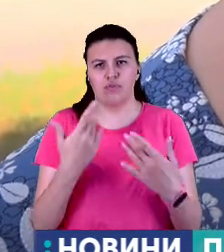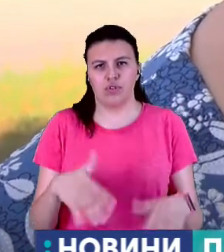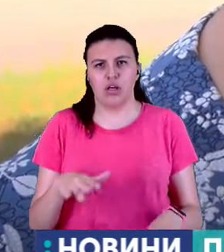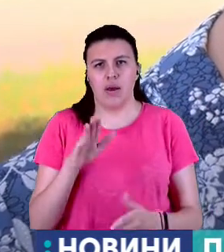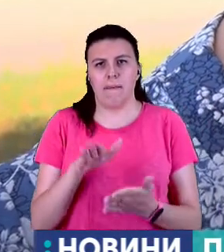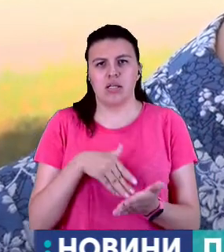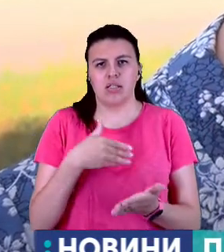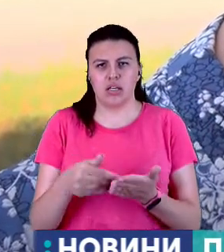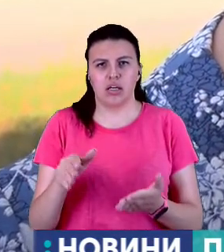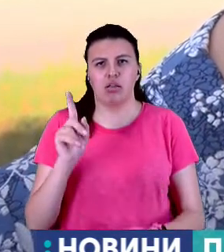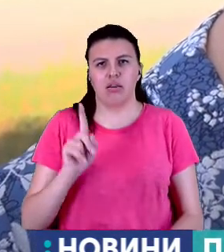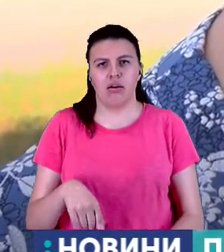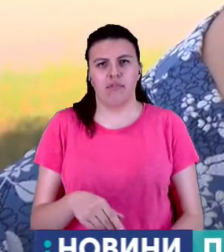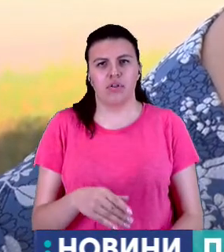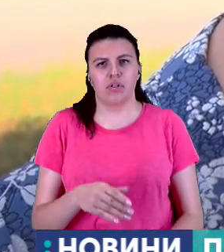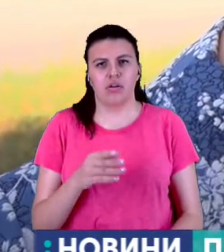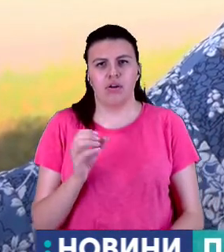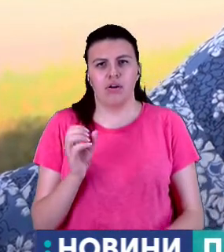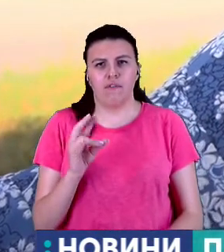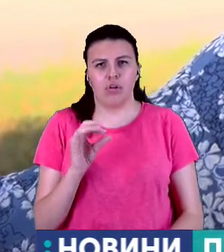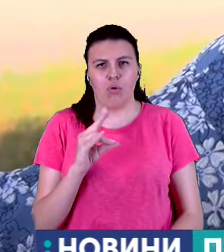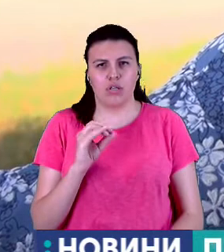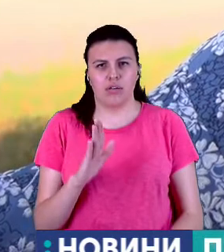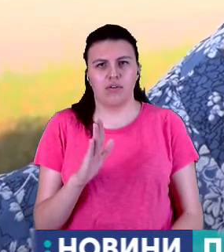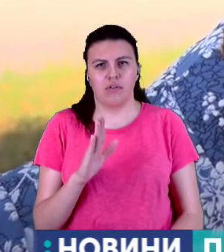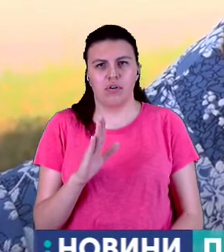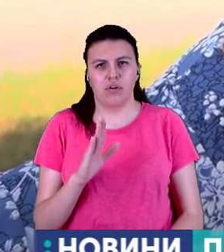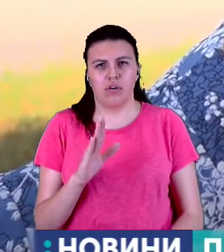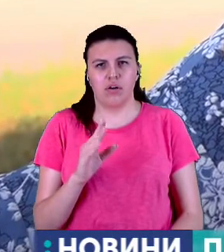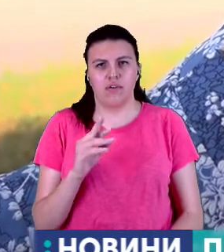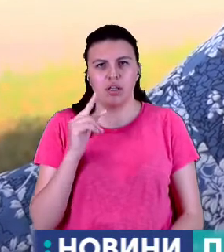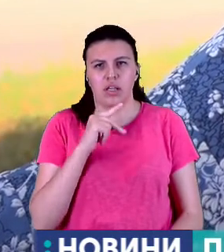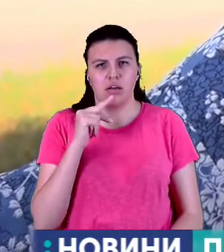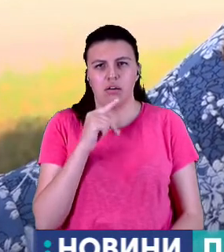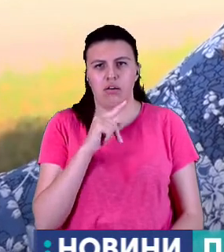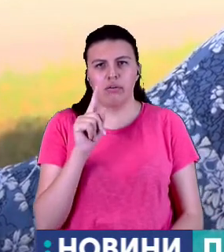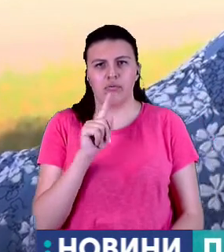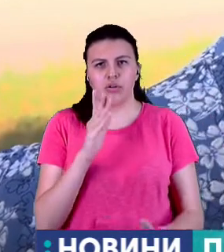навіть відходів від лікарень, які є опорними у